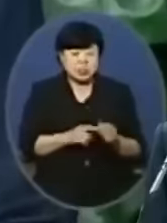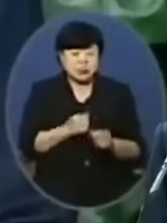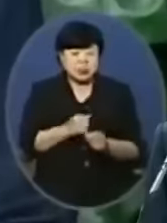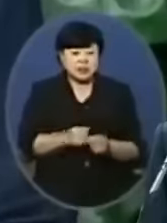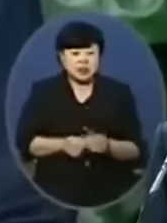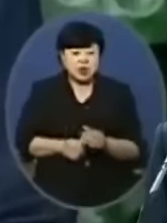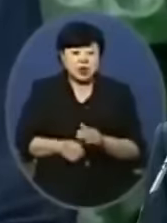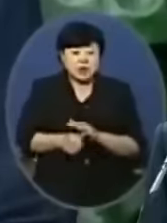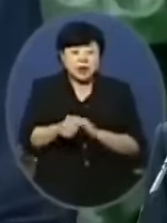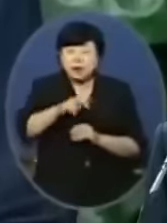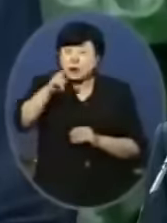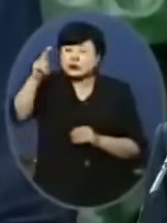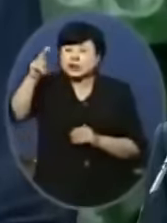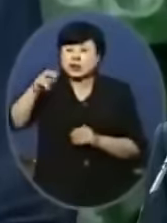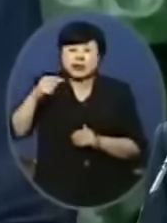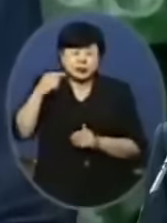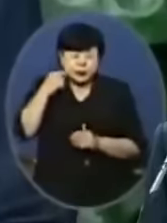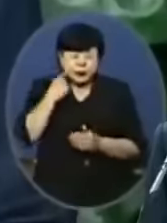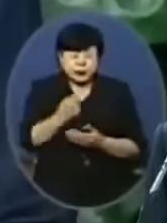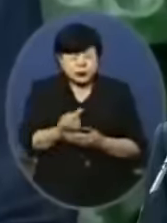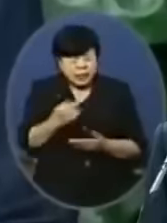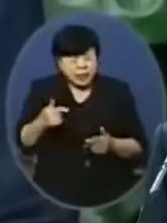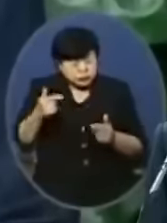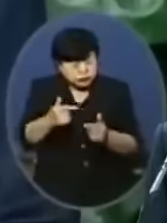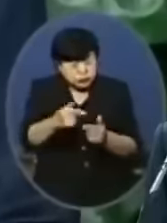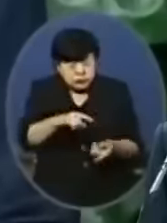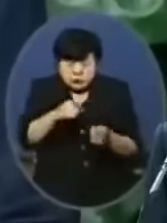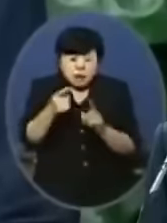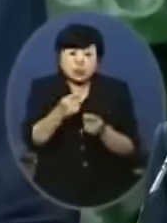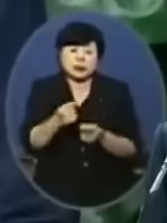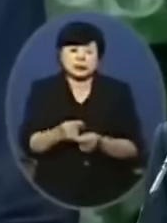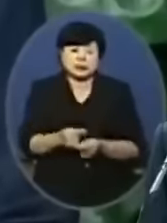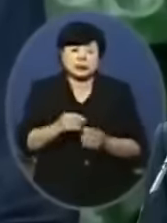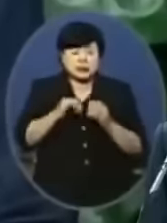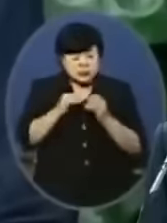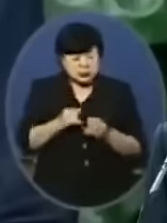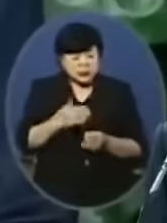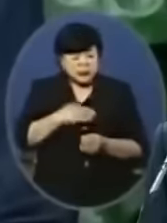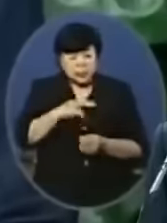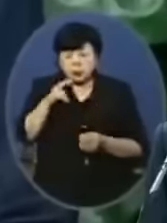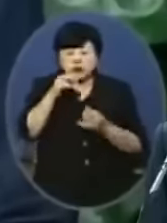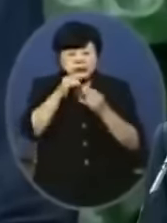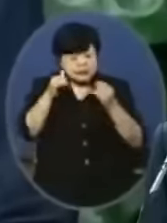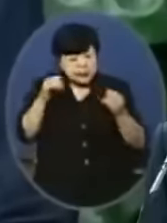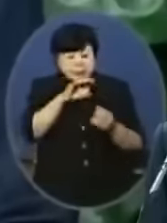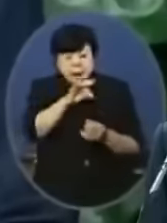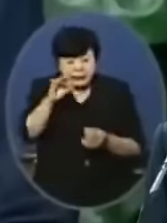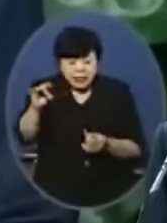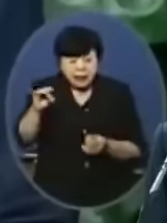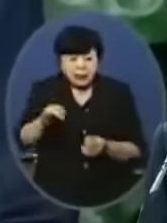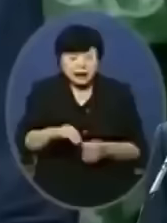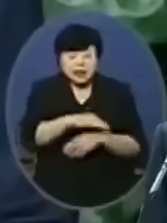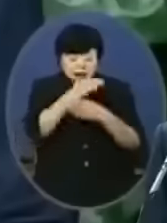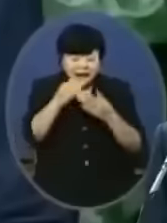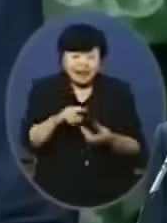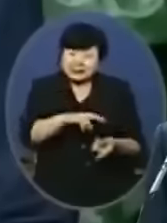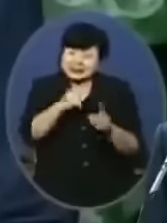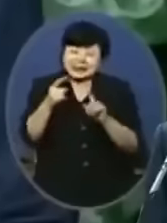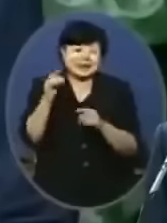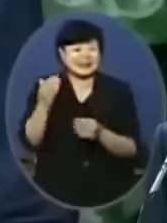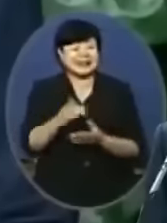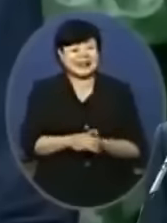뱀을 쳐다보는 사람마다 독이 다 떠나고 살아나는 것처럼 이 세상에서 나를 쳐다보는 사람마다 다